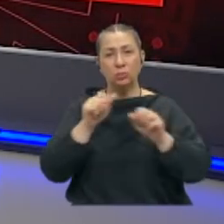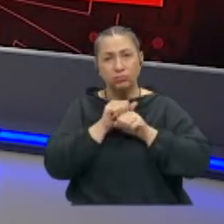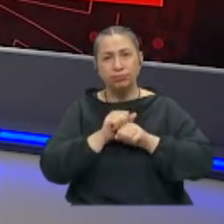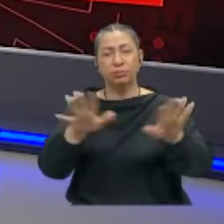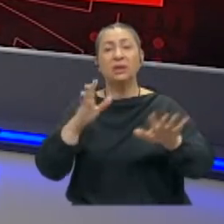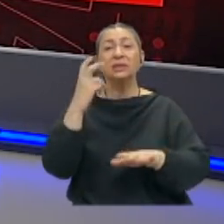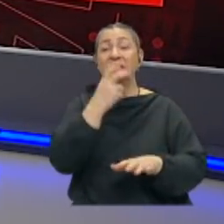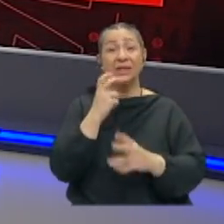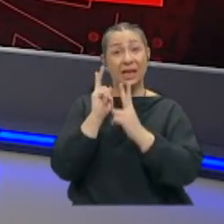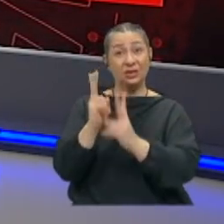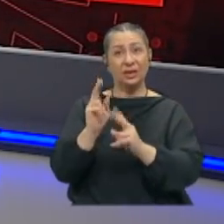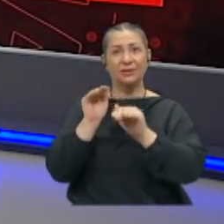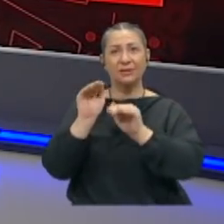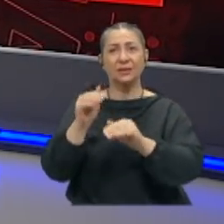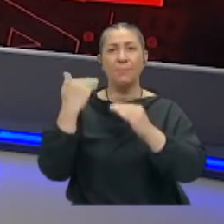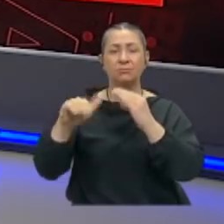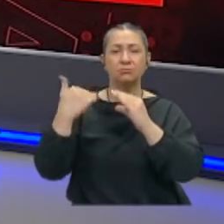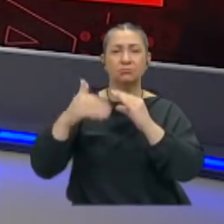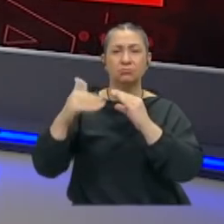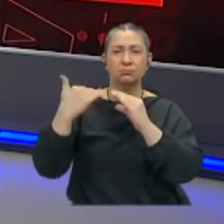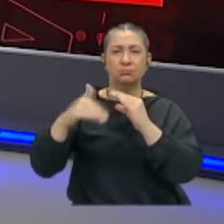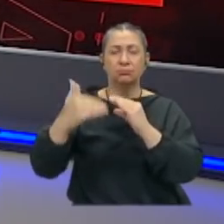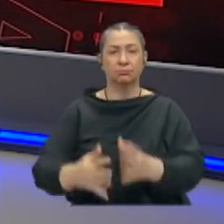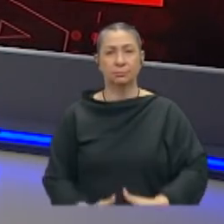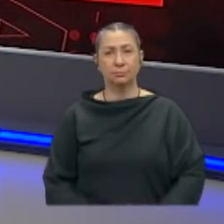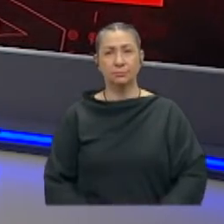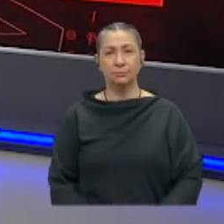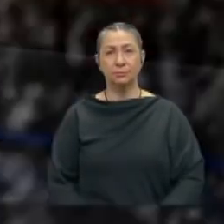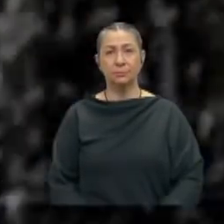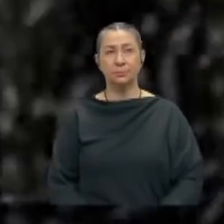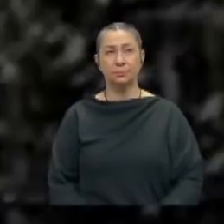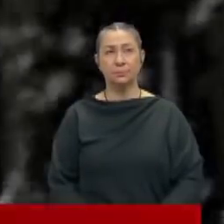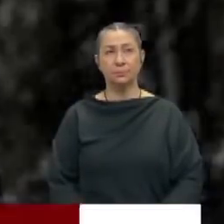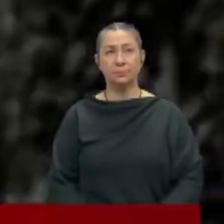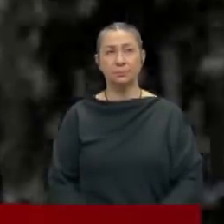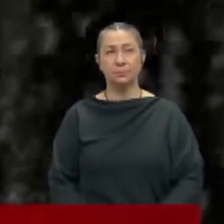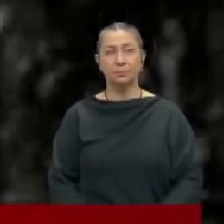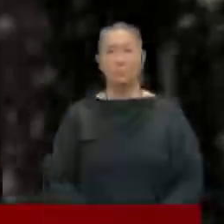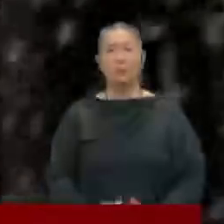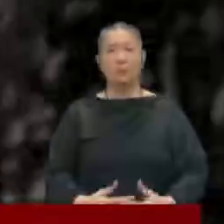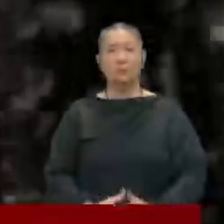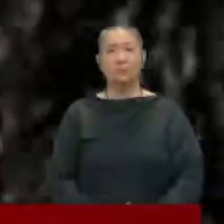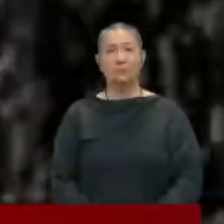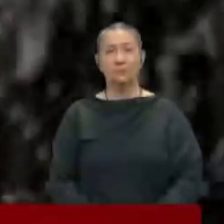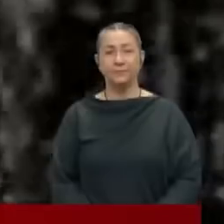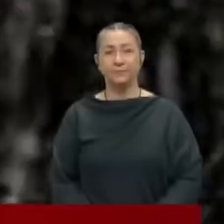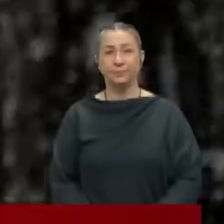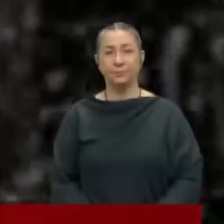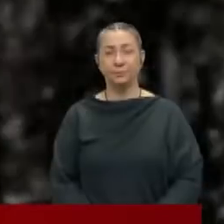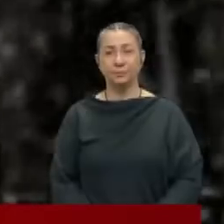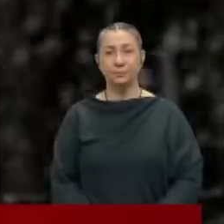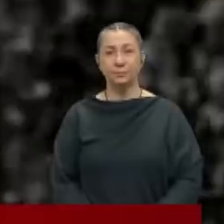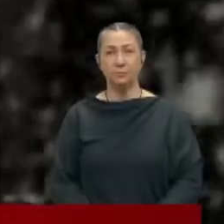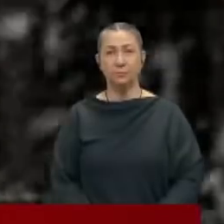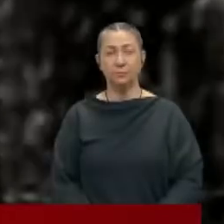bozdu. Sanatçıya destek mesajları yağdı. Hani şarkılar bizi henüz bu